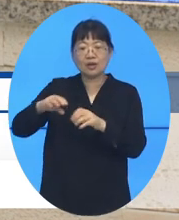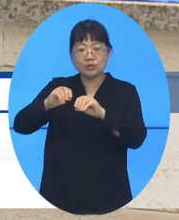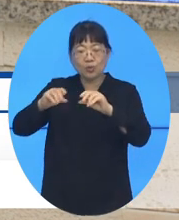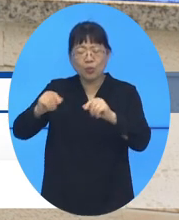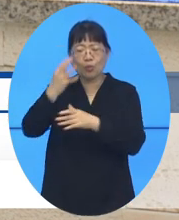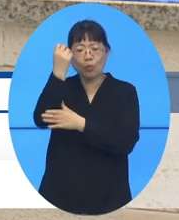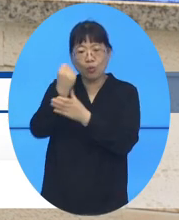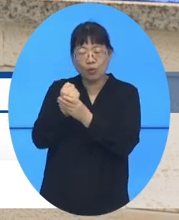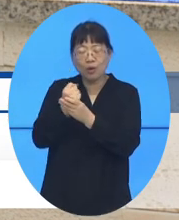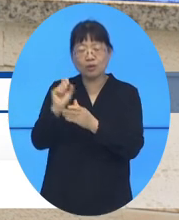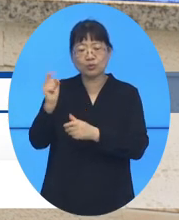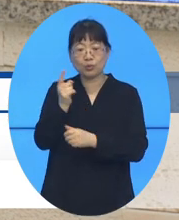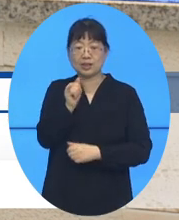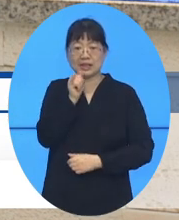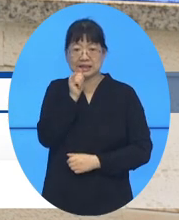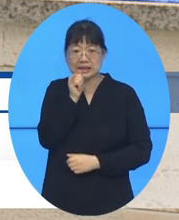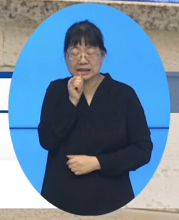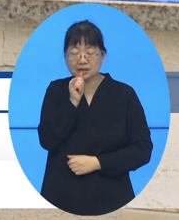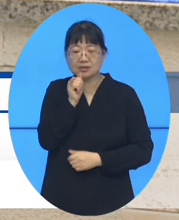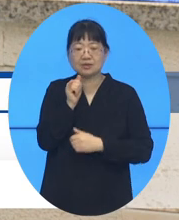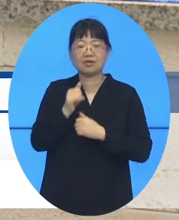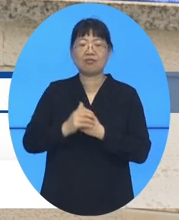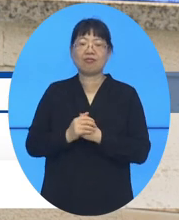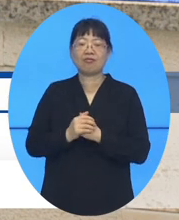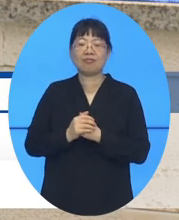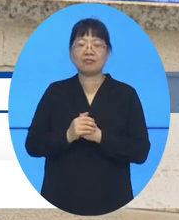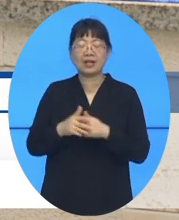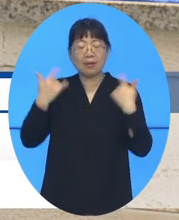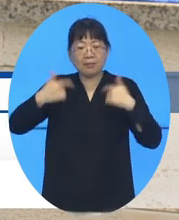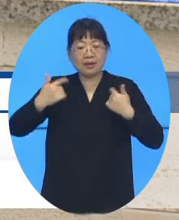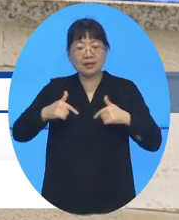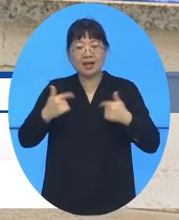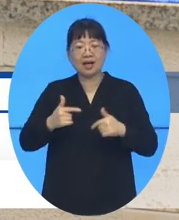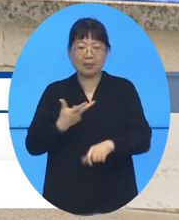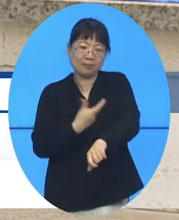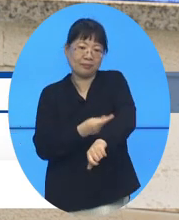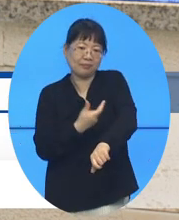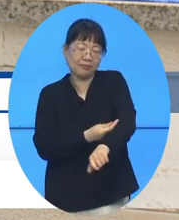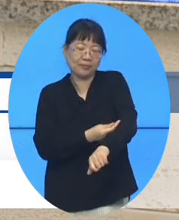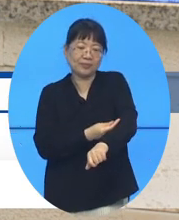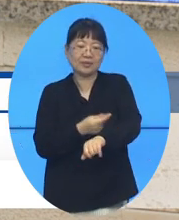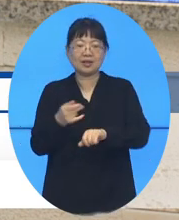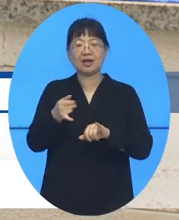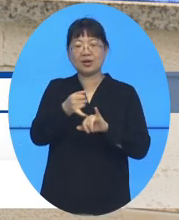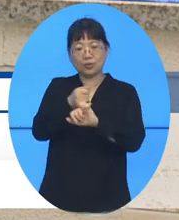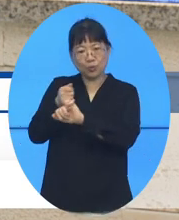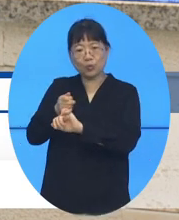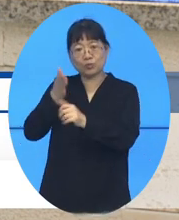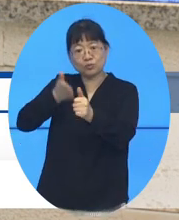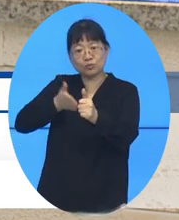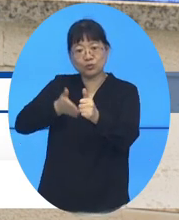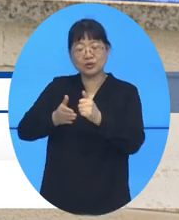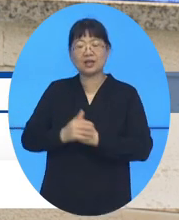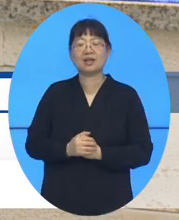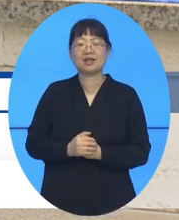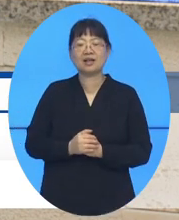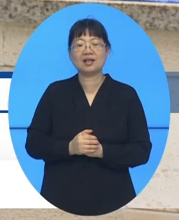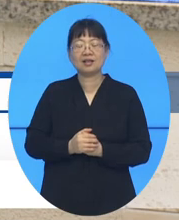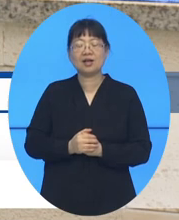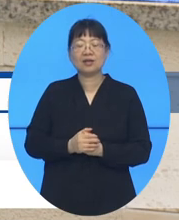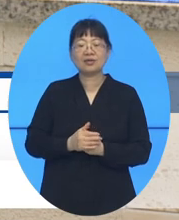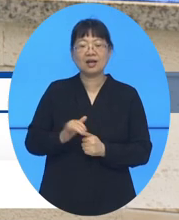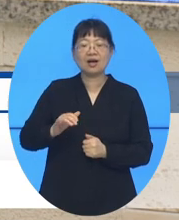토양이라든가 오염 요인이 발생할 수 있는 농가에서는 매년 백신 접종을 해주시고 의심치기